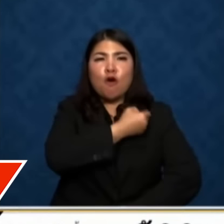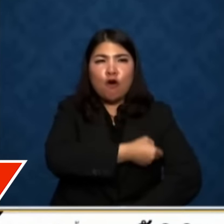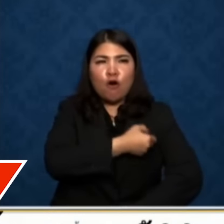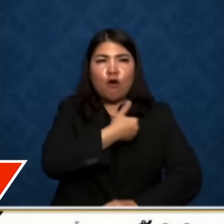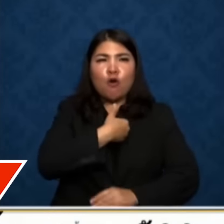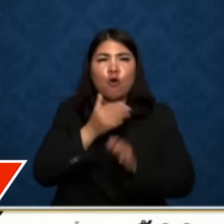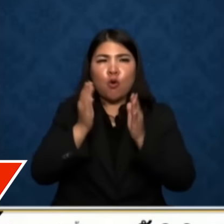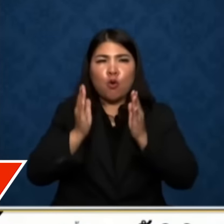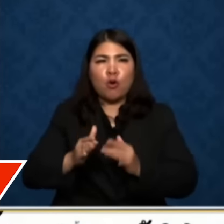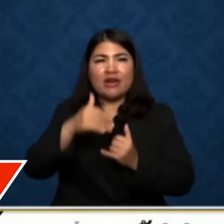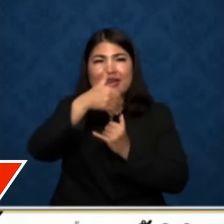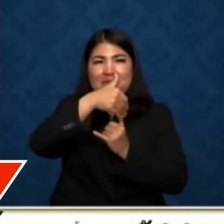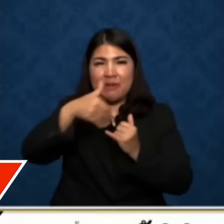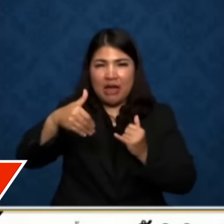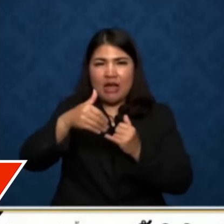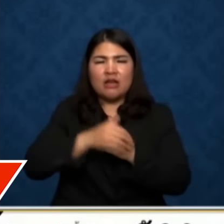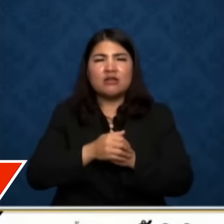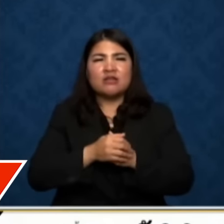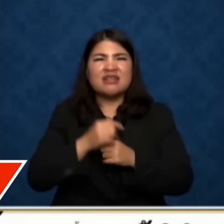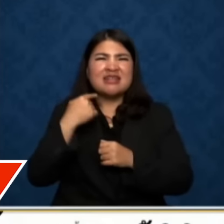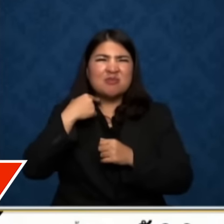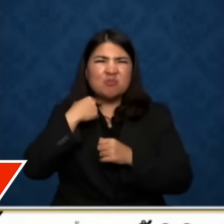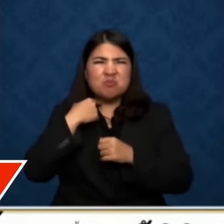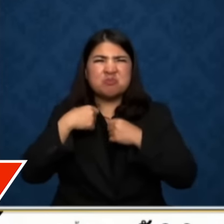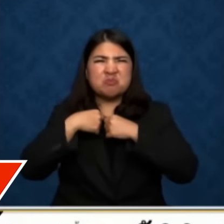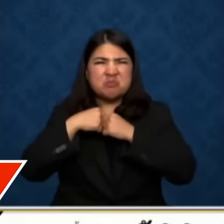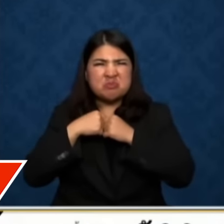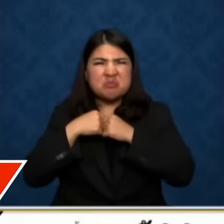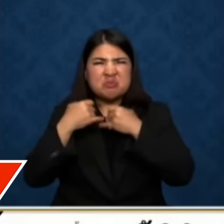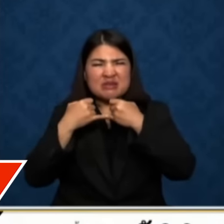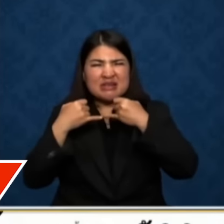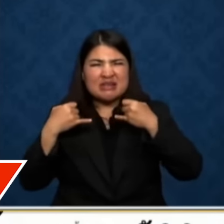ผ่ากระดูกคอเบียดกดทับ